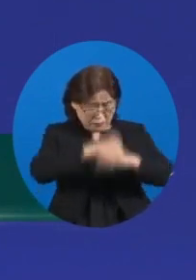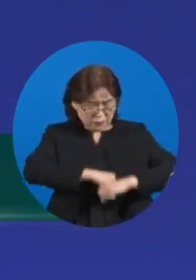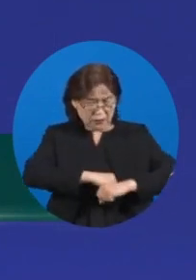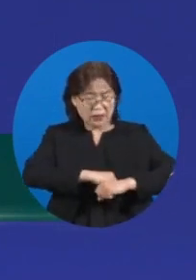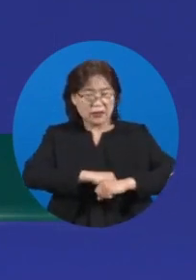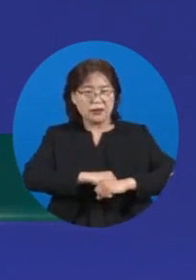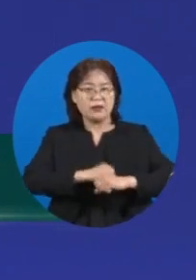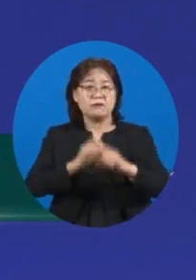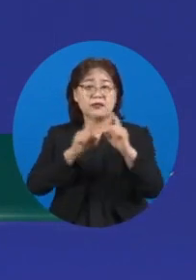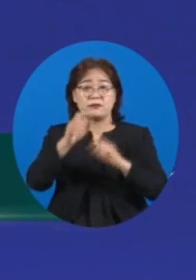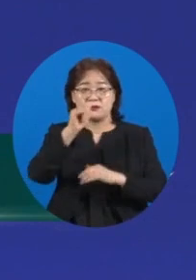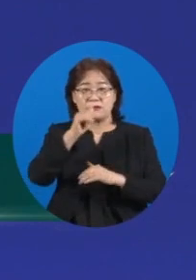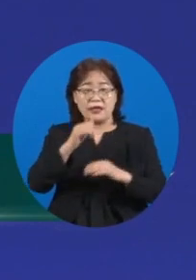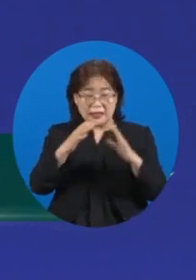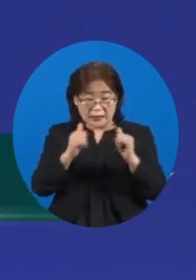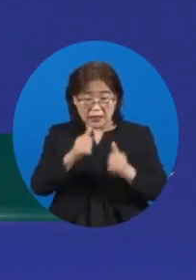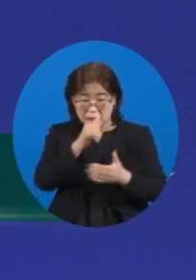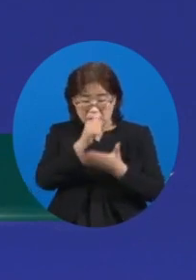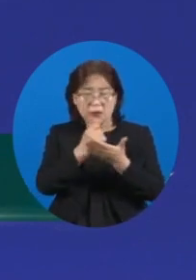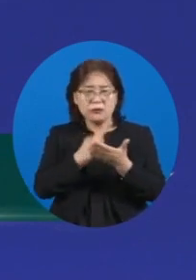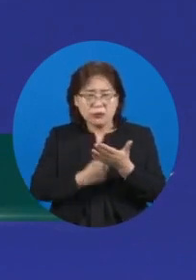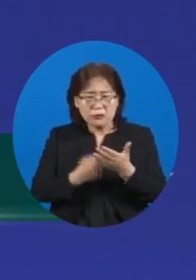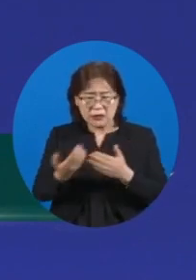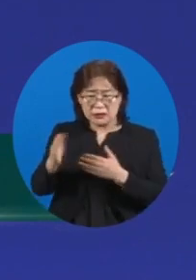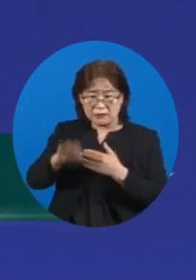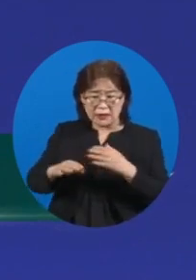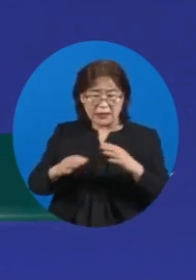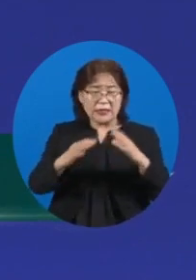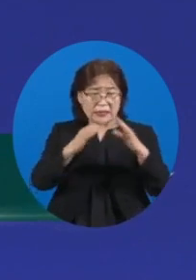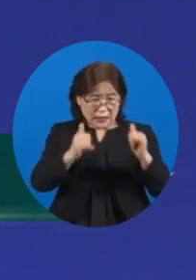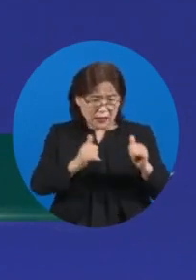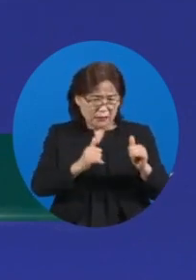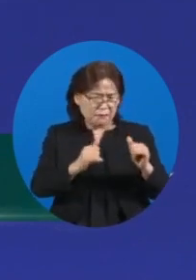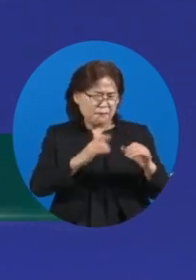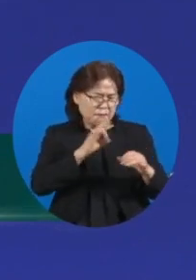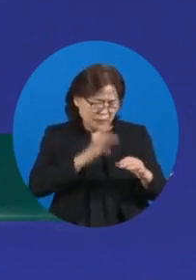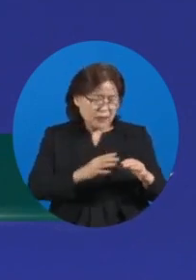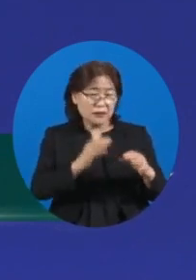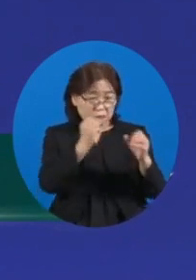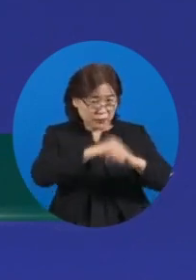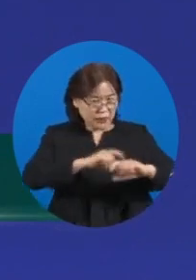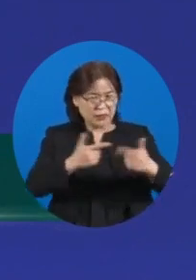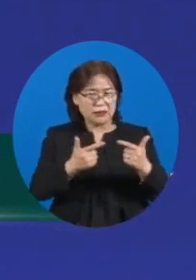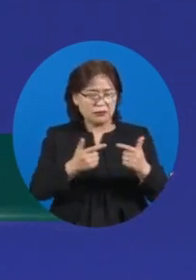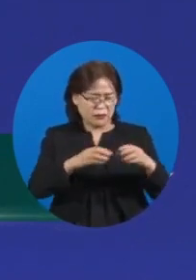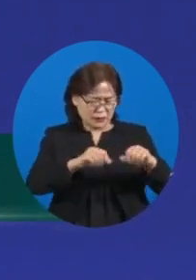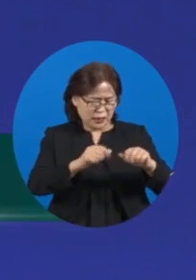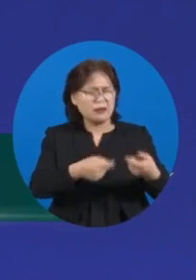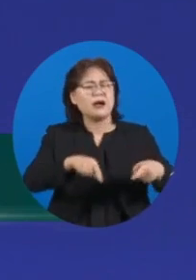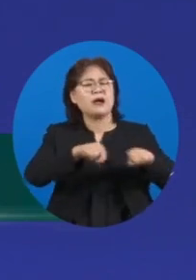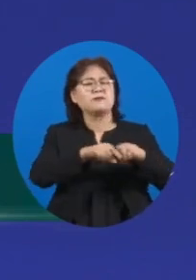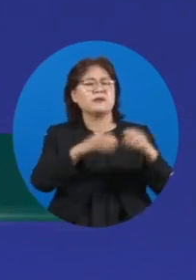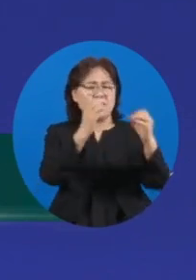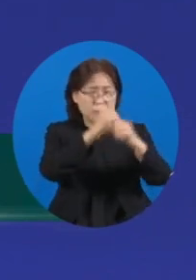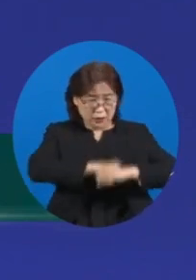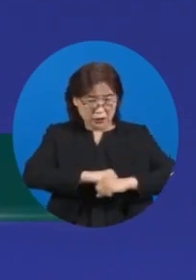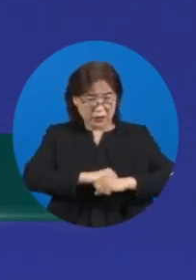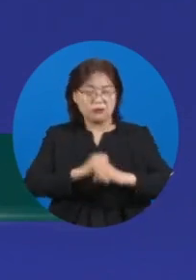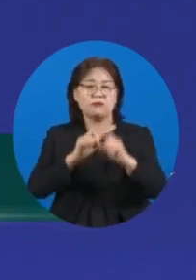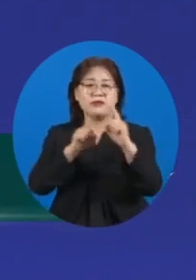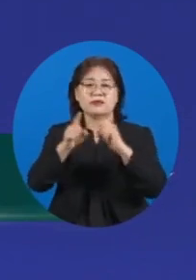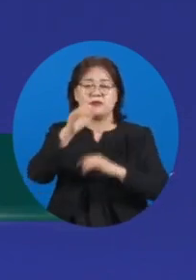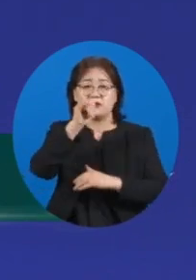인간이 범죄 했는데 하나님의 인간 난 멸 하신 것이 아니라 땅과 함께 멸하리라 겠다고 말씀하시죠